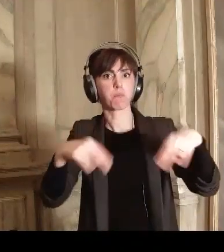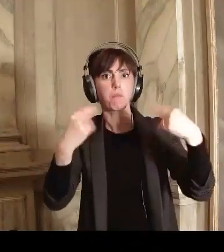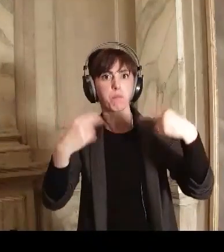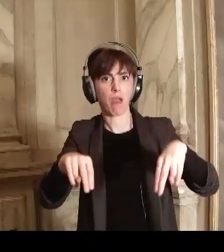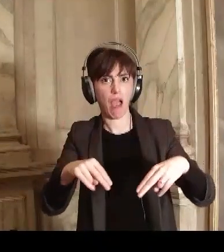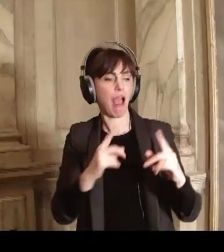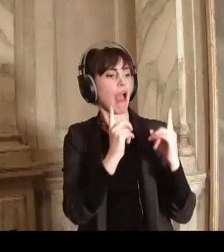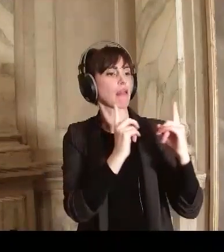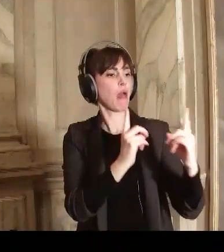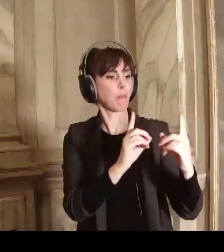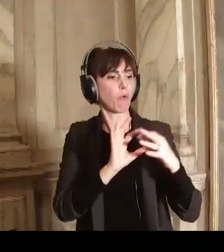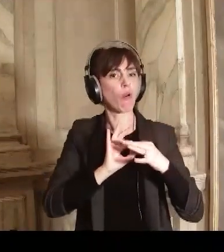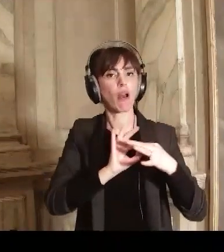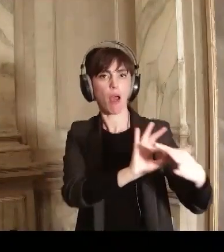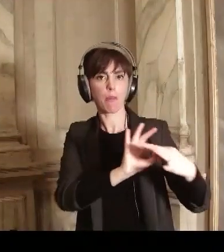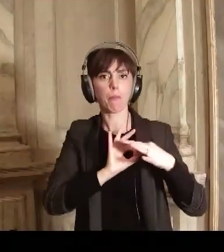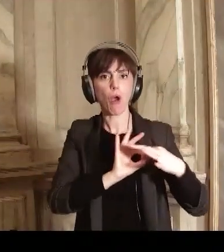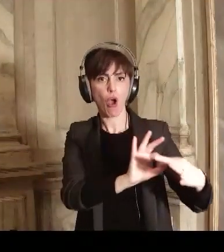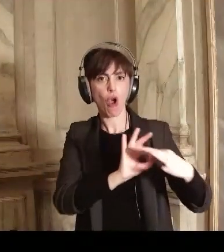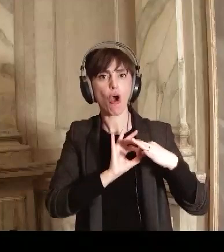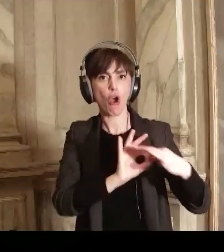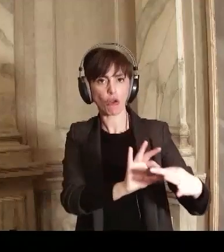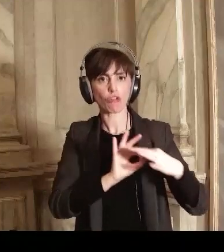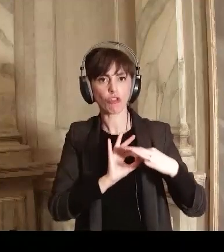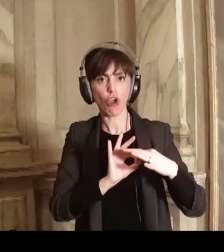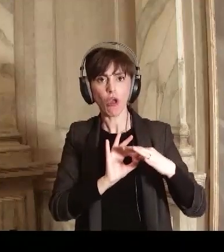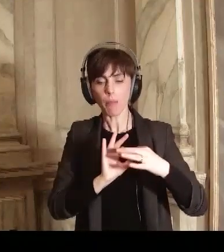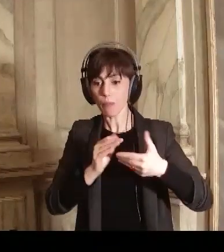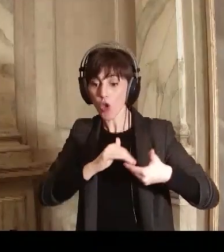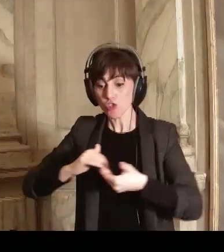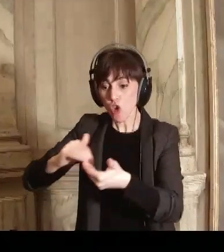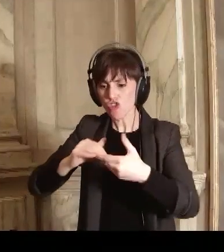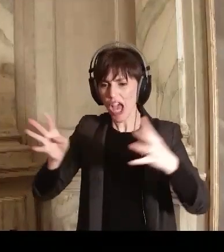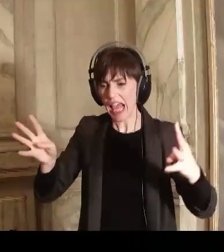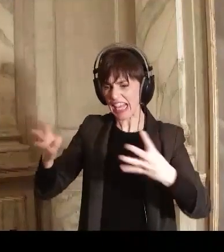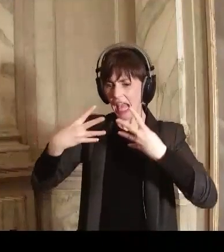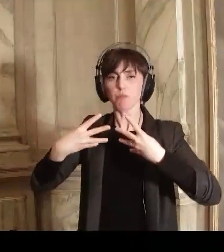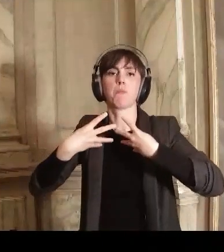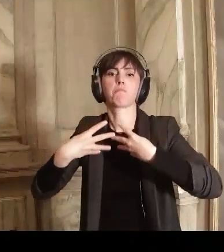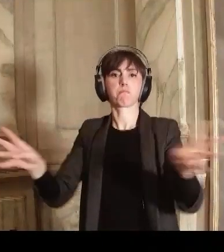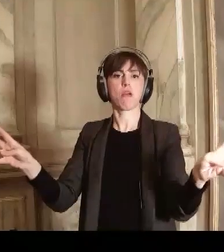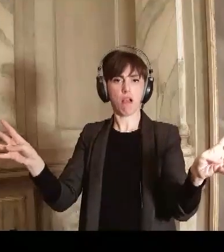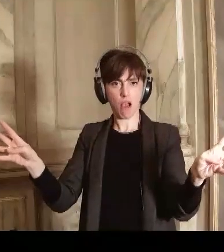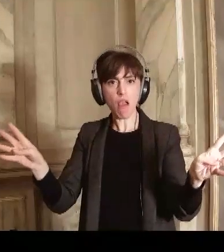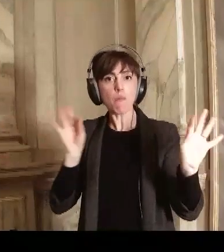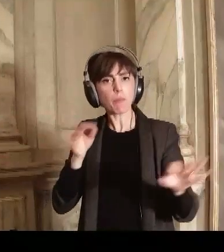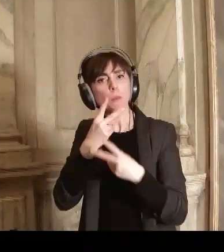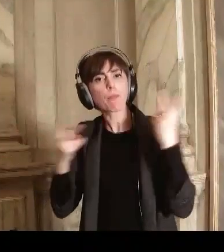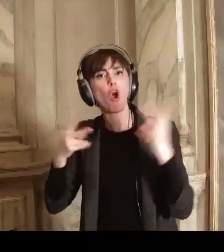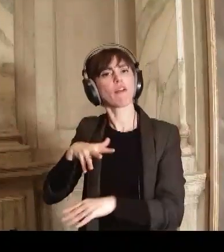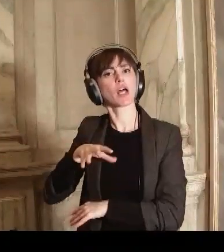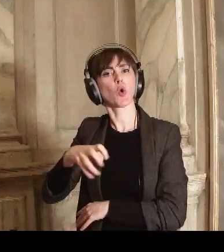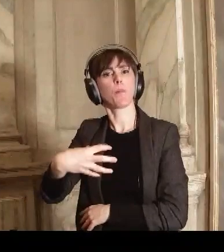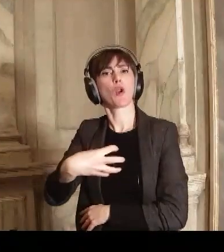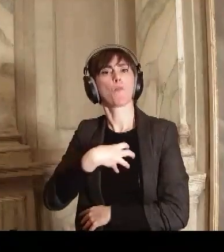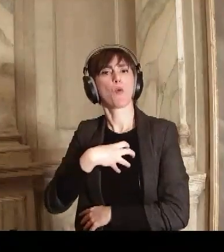con la natura, il suo eludere la gabbia sociale per recuperare una dimensione morale più ampia. L'uomo di